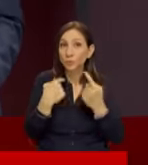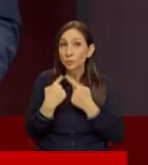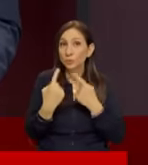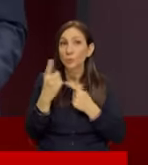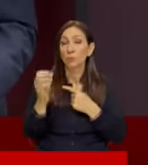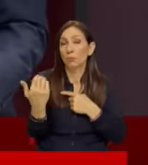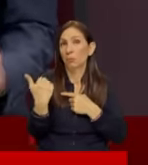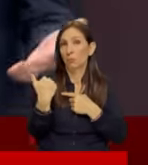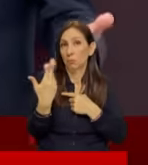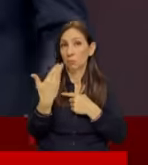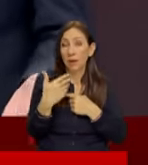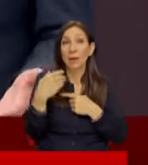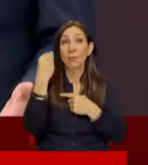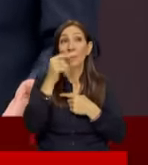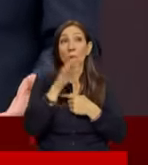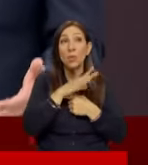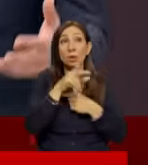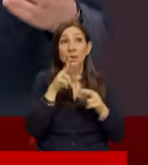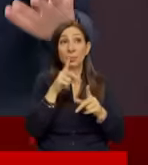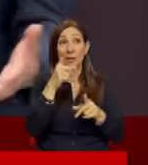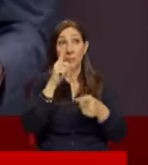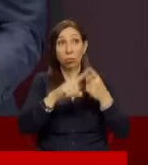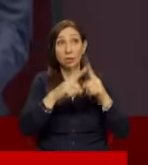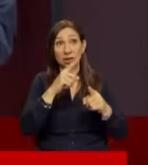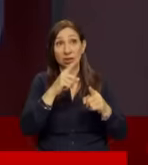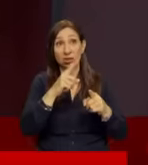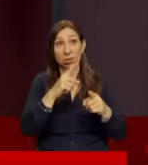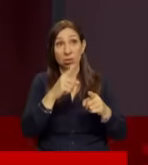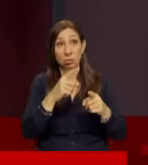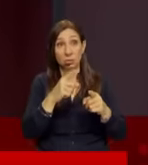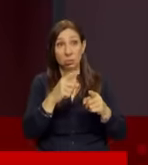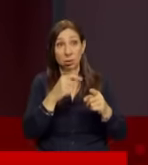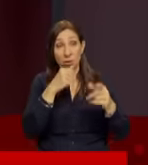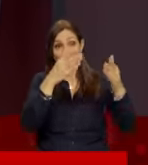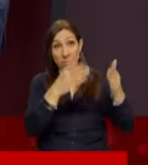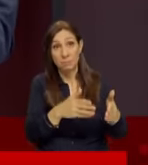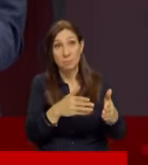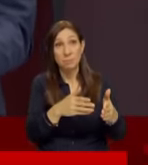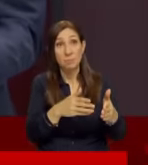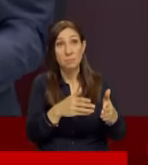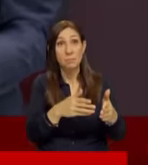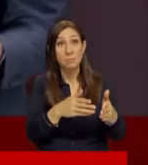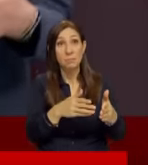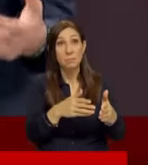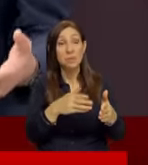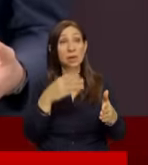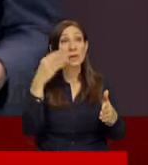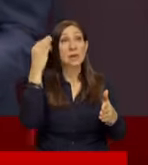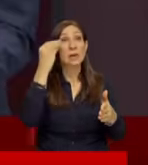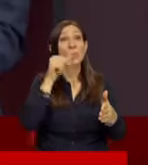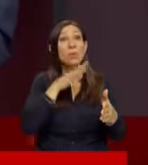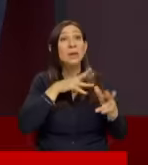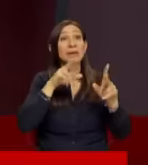konuştuğumda şunu söylediler. Ya Ekrem İmamoğlu gibi bir siyaset şeyini, figürünü Ekrem